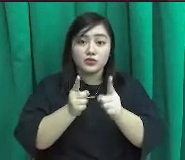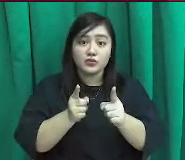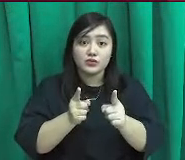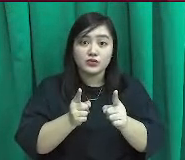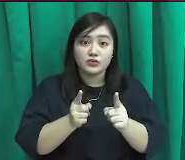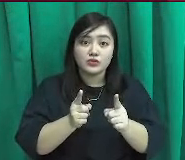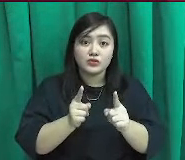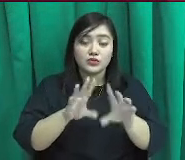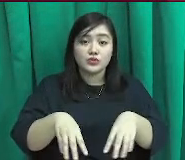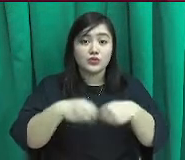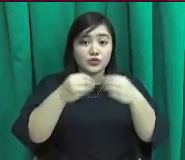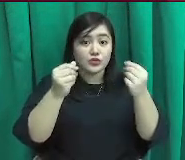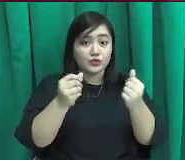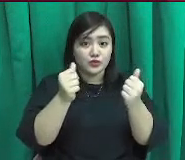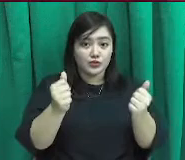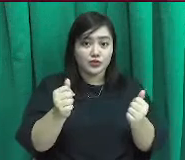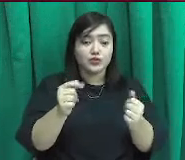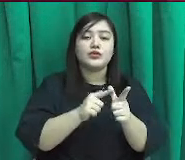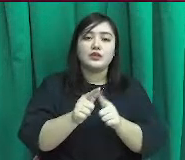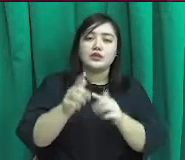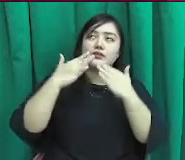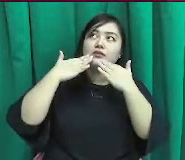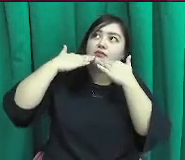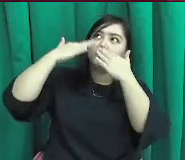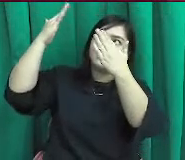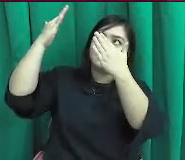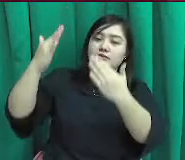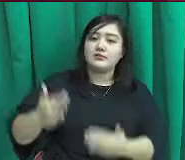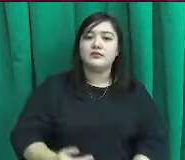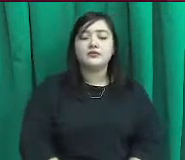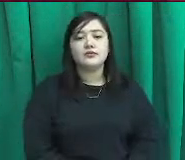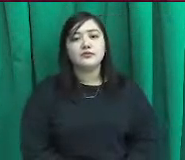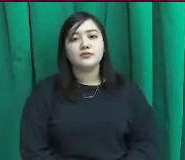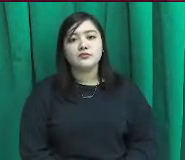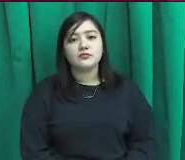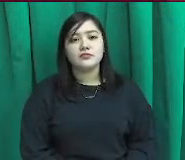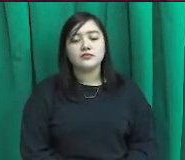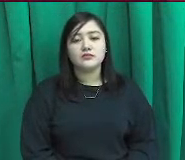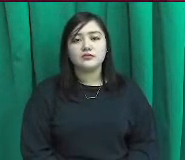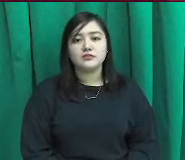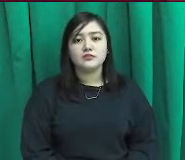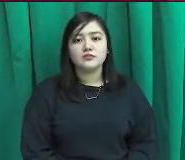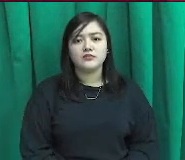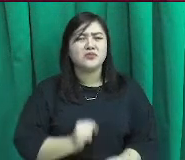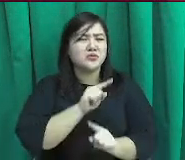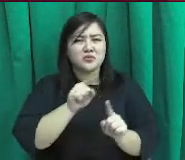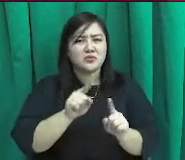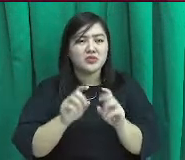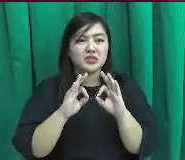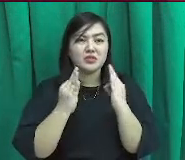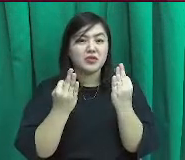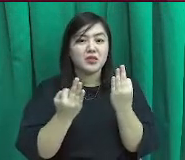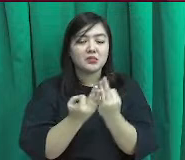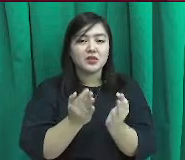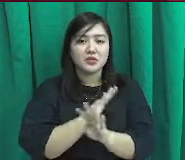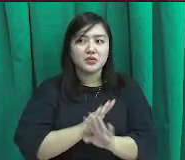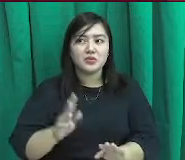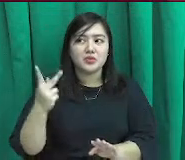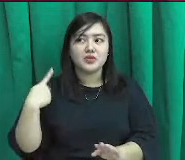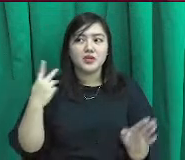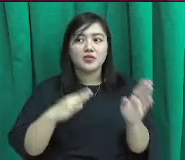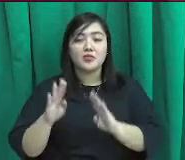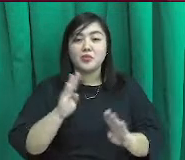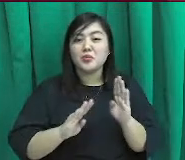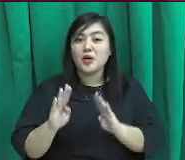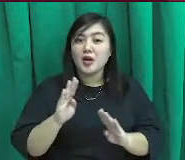sa isang tahanan, kapag may problema, katapos pinag-uusapan na, tapos nung hindi